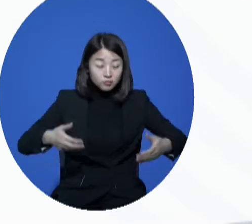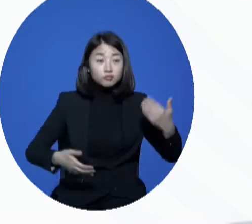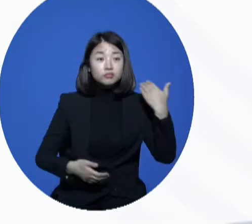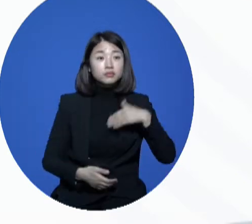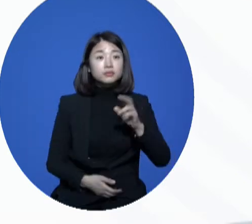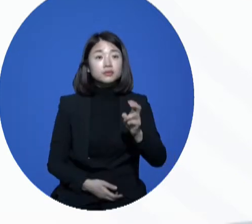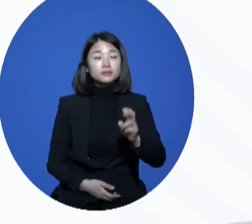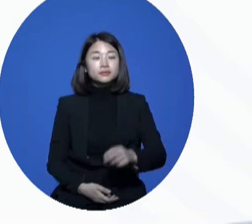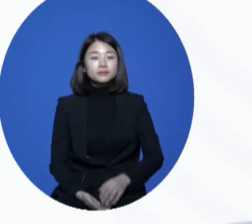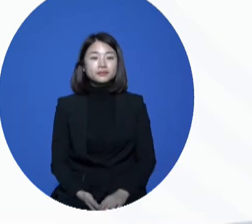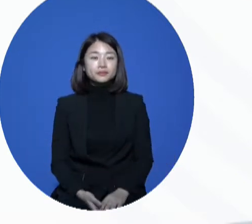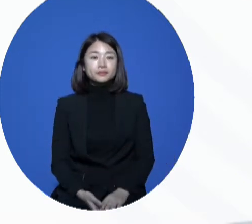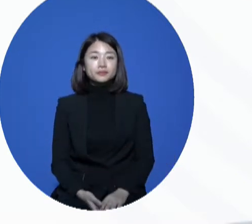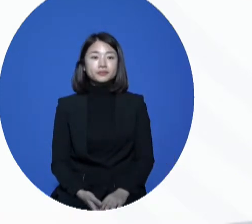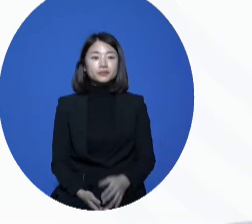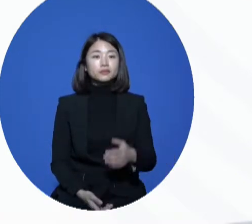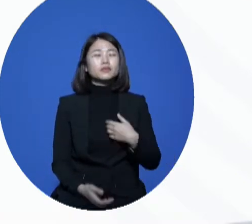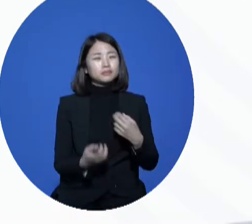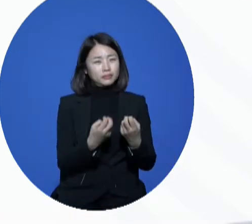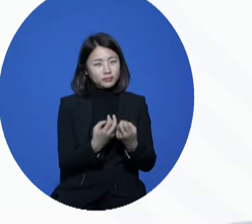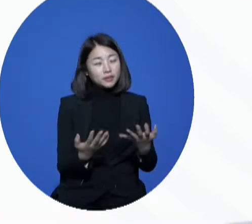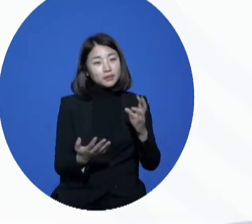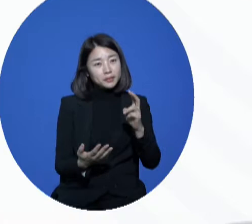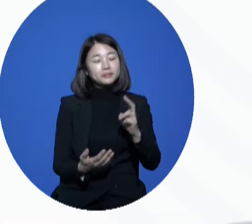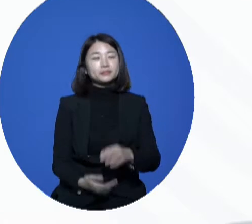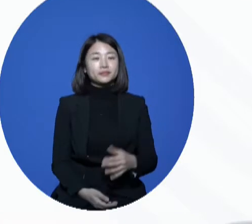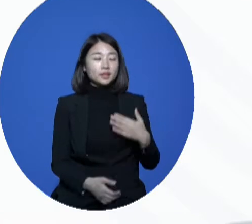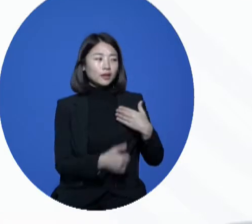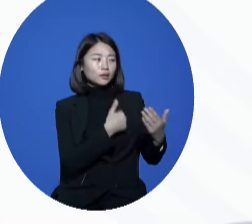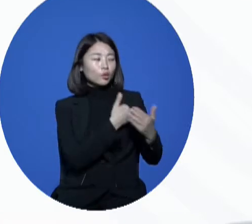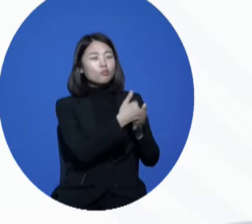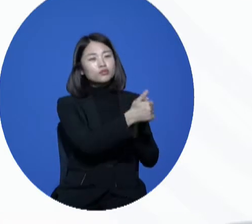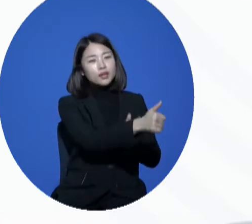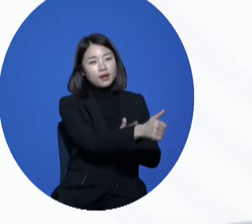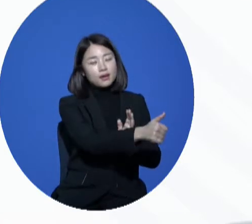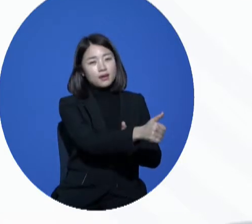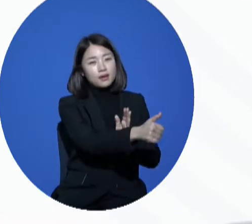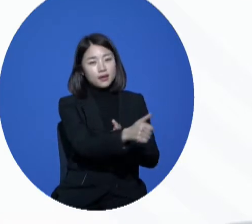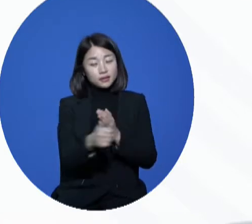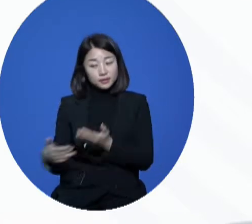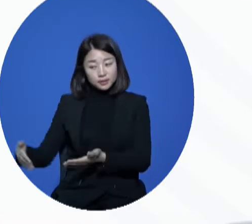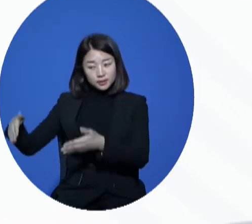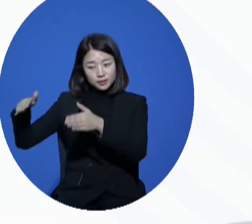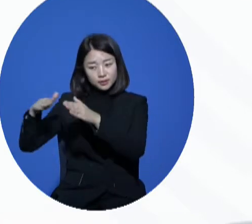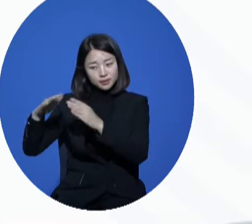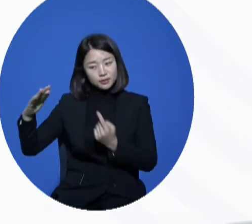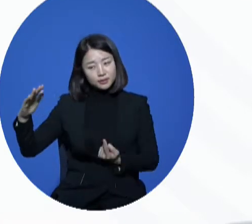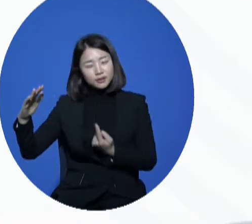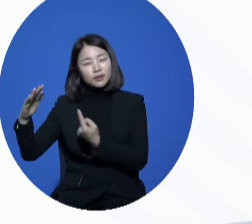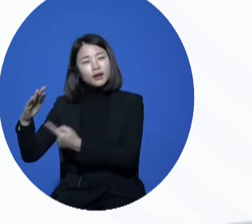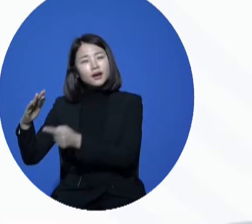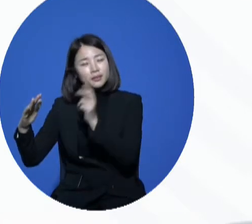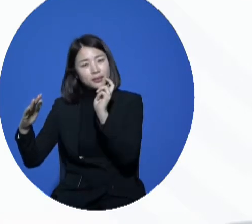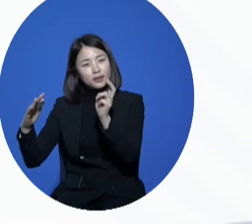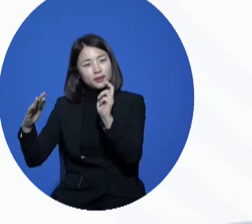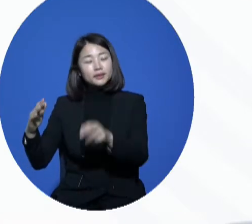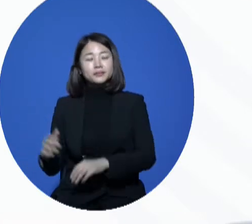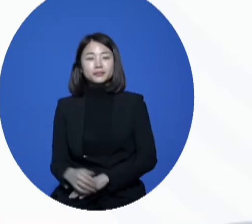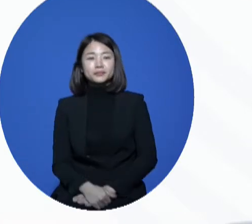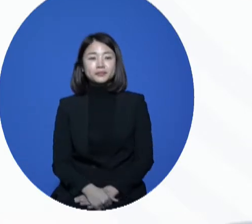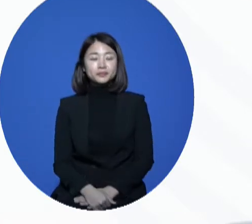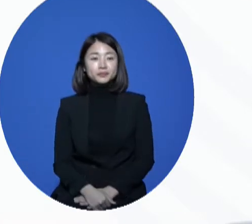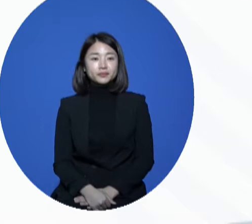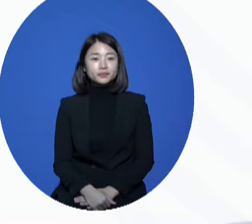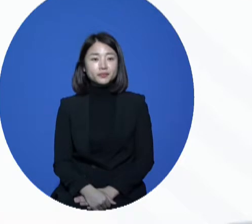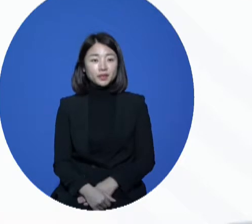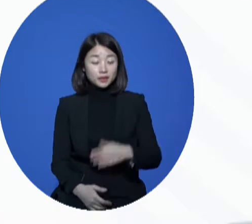되겠죠. 이런 경우는 제가 어쩔 수 없이 도움을 받기 위해서 시설에서 살 수밖에 없습니다. 그렇기